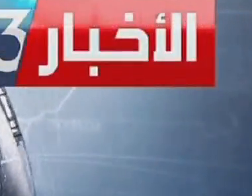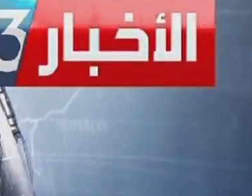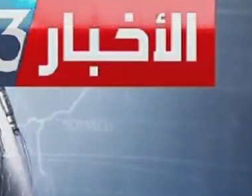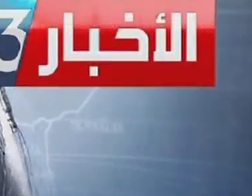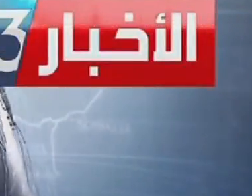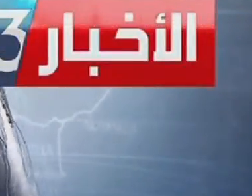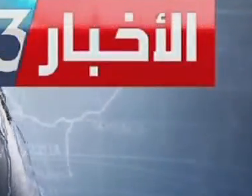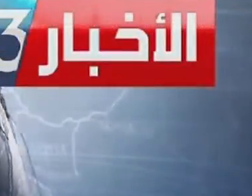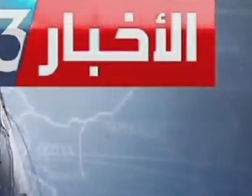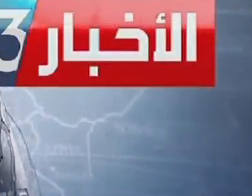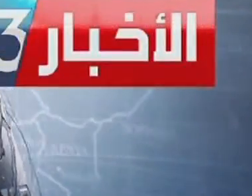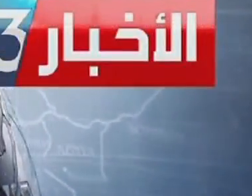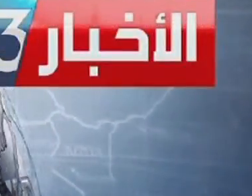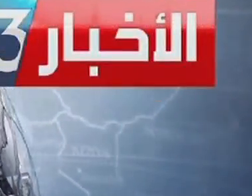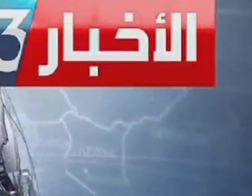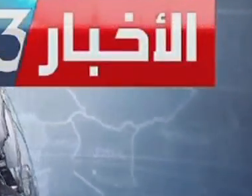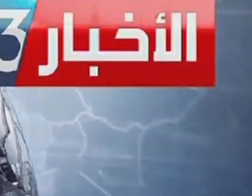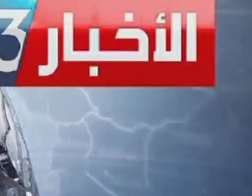ام